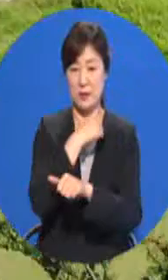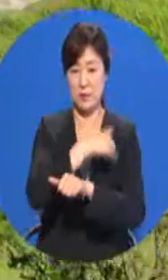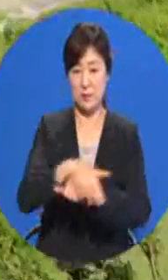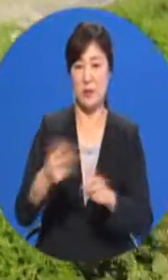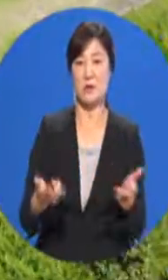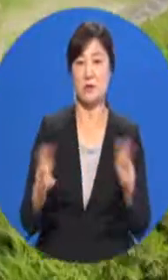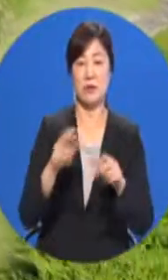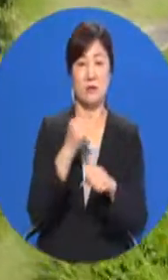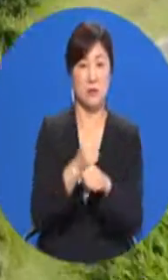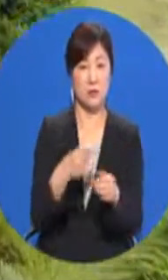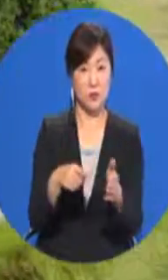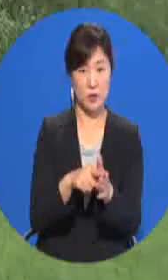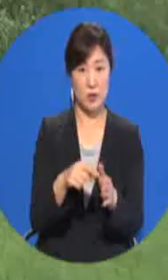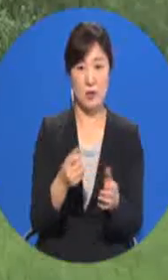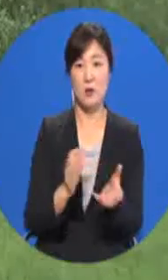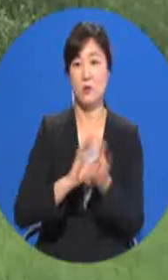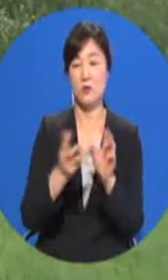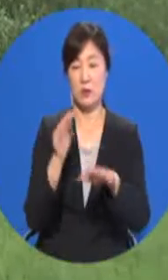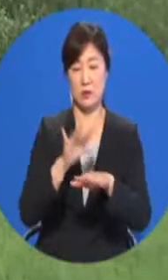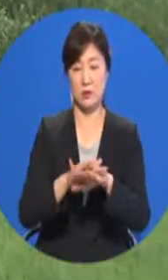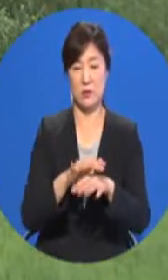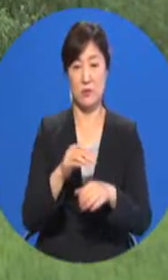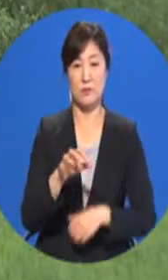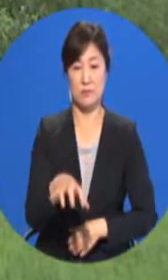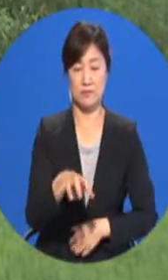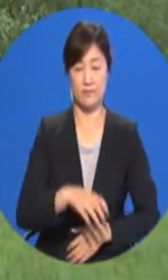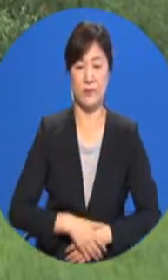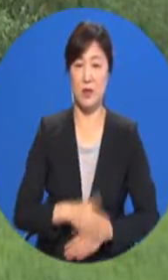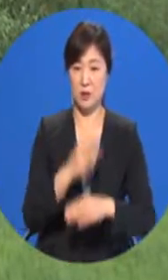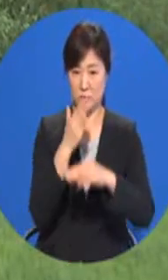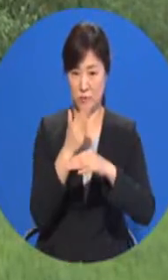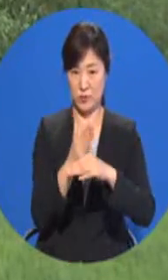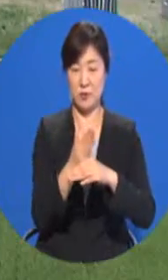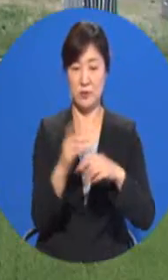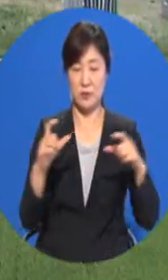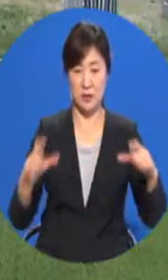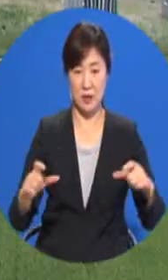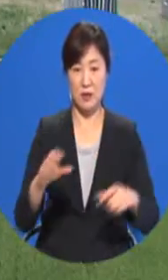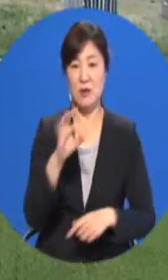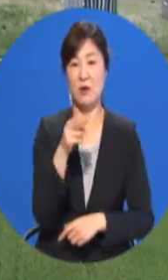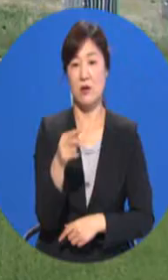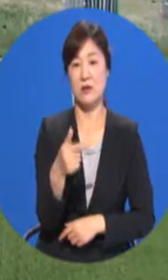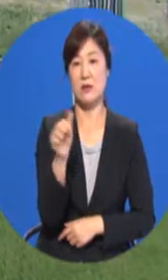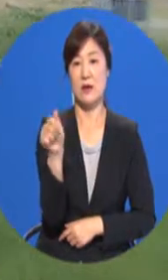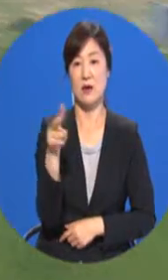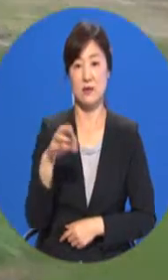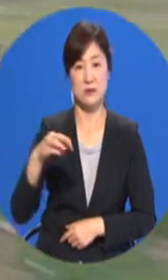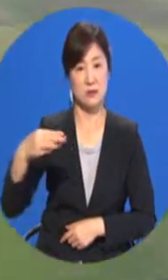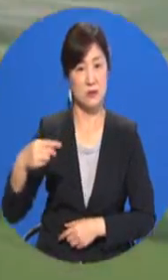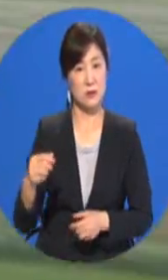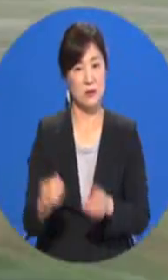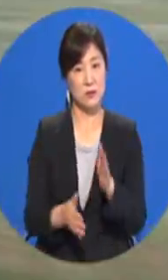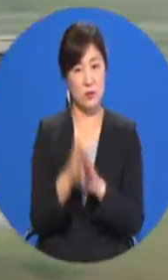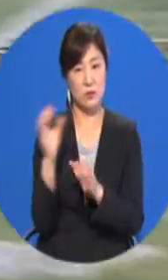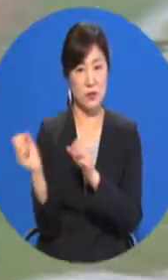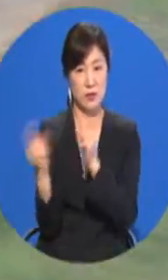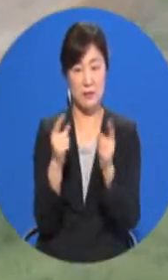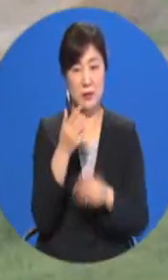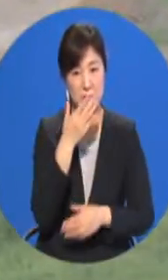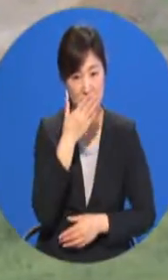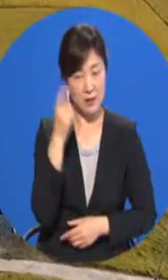조성된 순천만 정원. 순천만 국가정원을 중심으로 연양뜰 도시개발이 가시화될 수 있을지 관심이 커지고